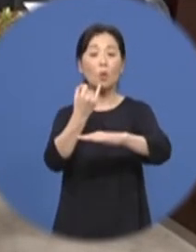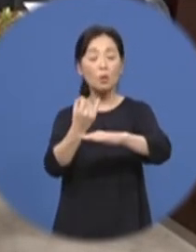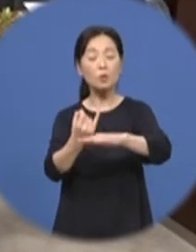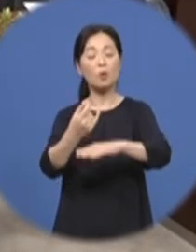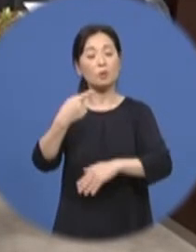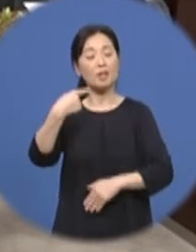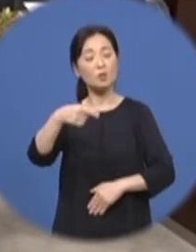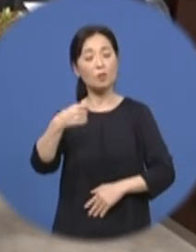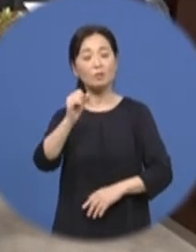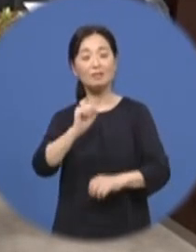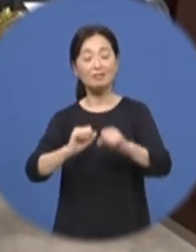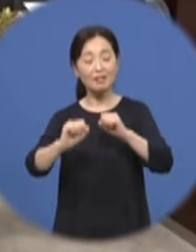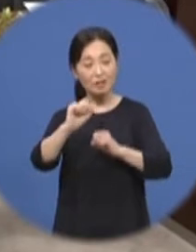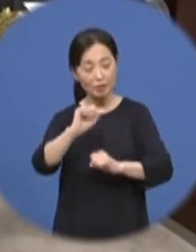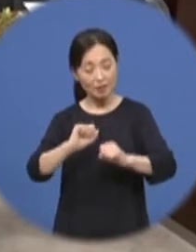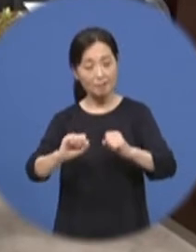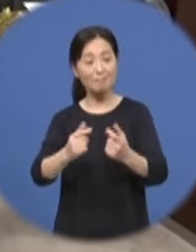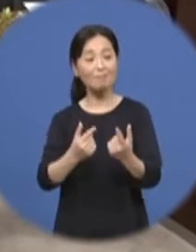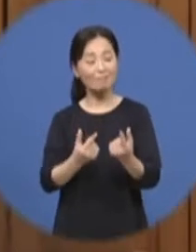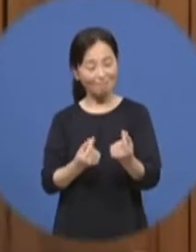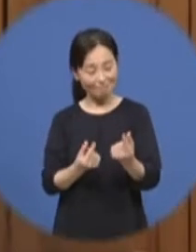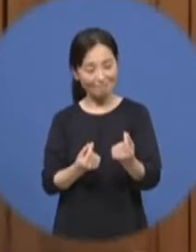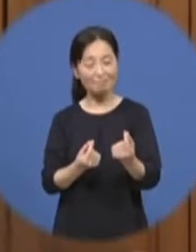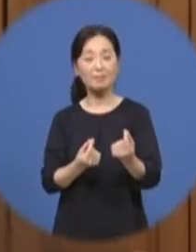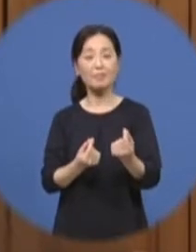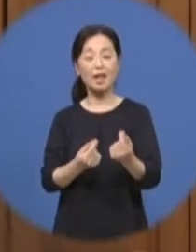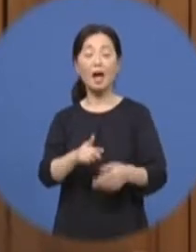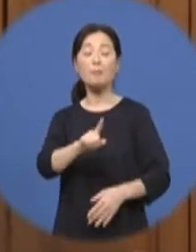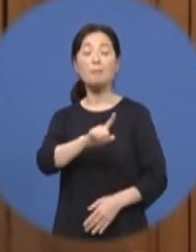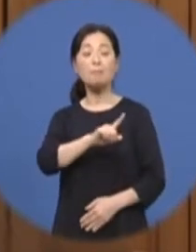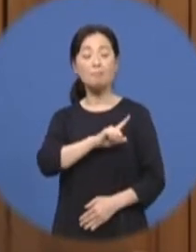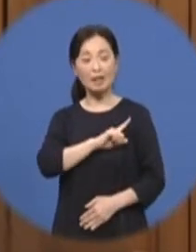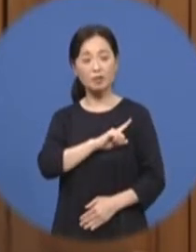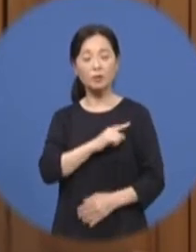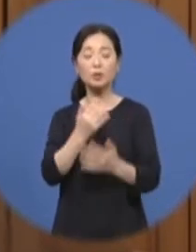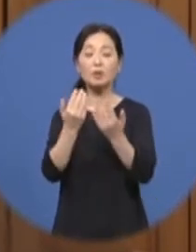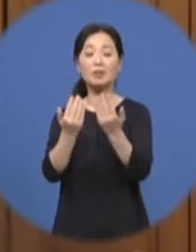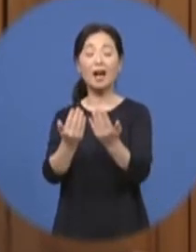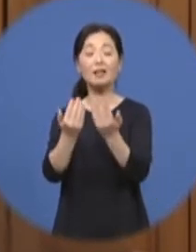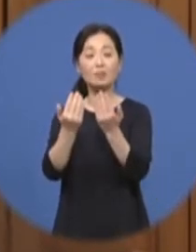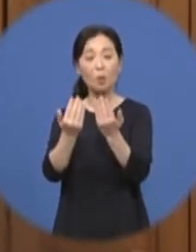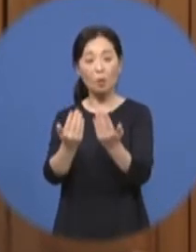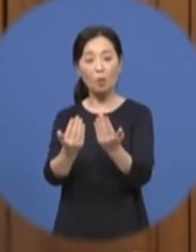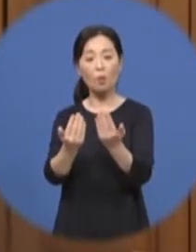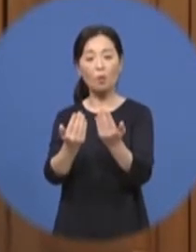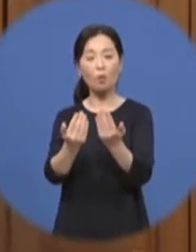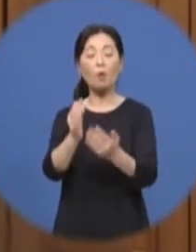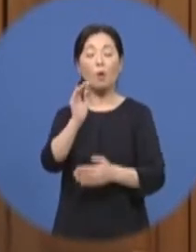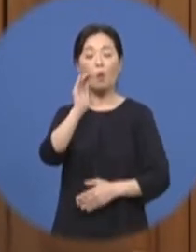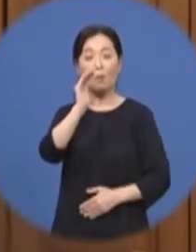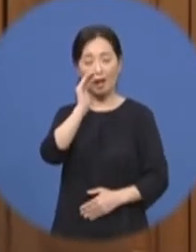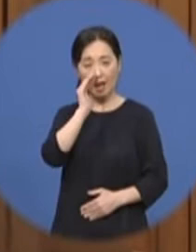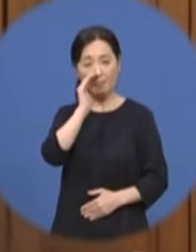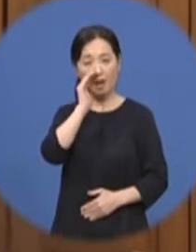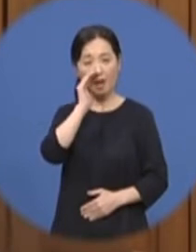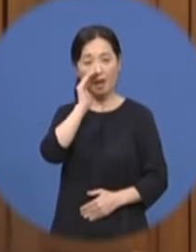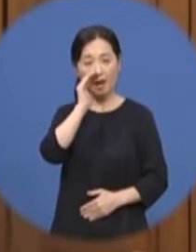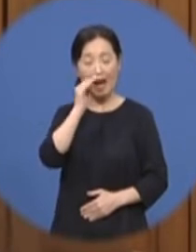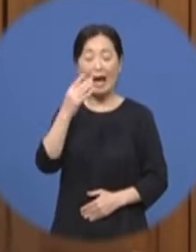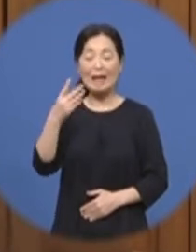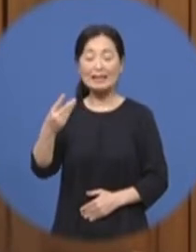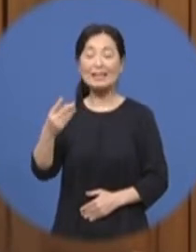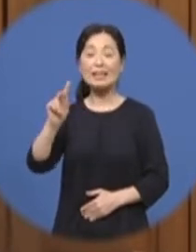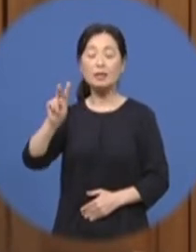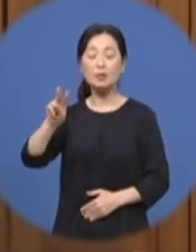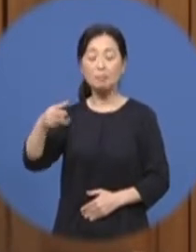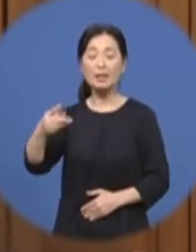に活動されていらっしゃるわけなんですけれども、はい、まずはですね、はい、学校を和歌山の、はい、君野町真